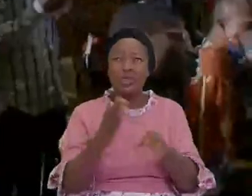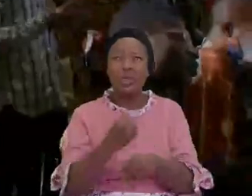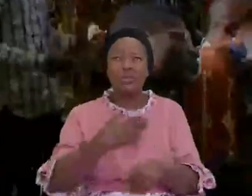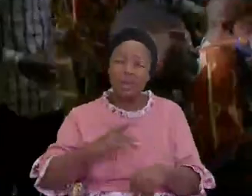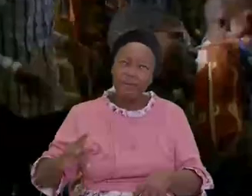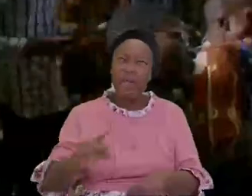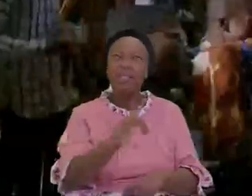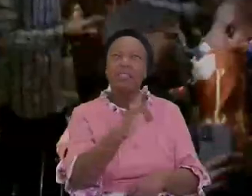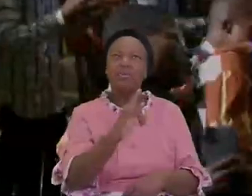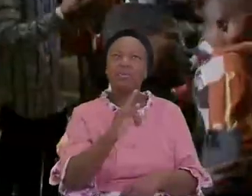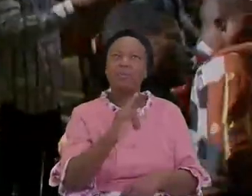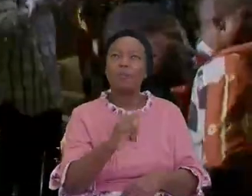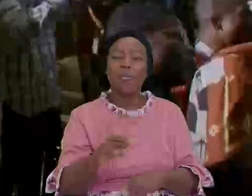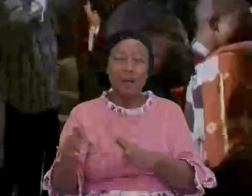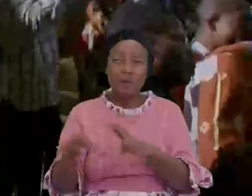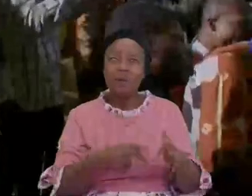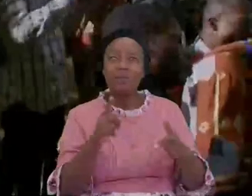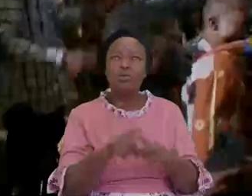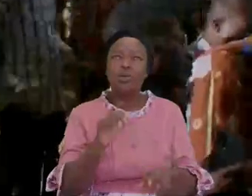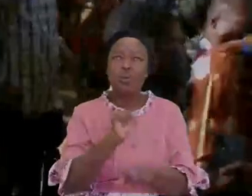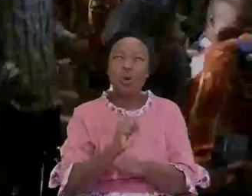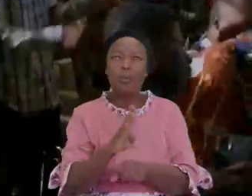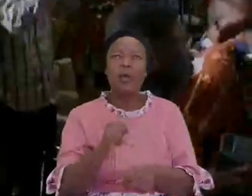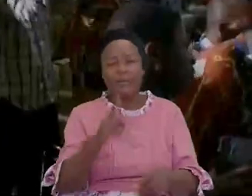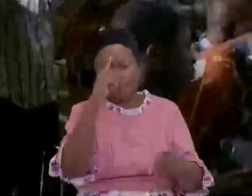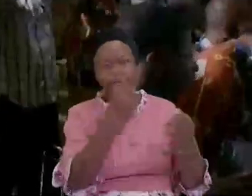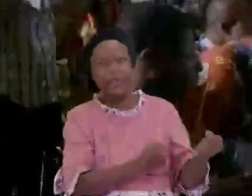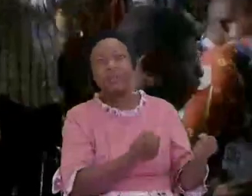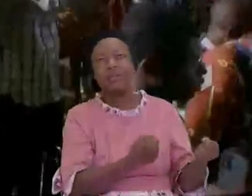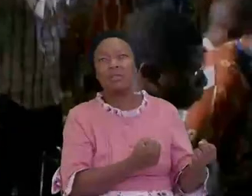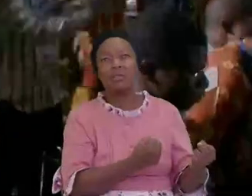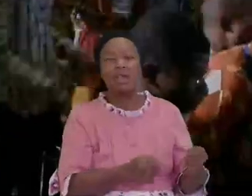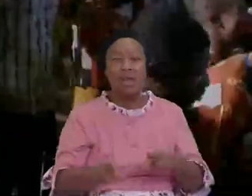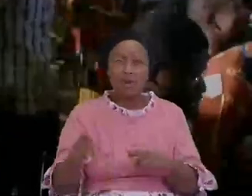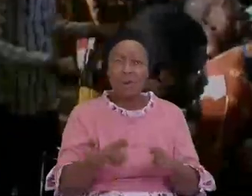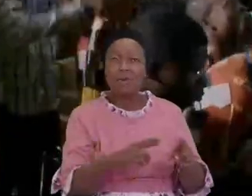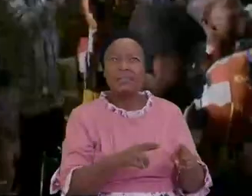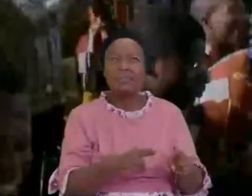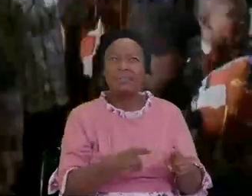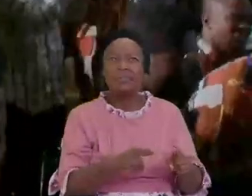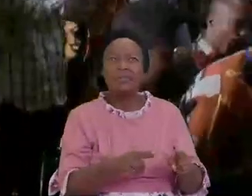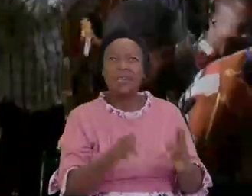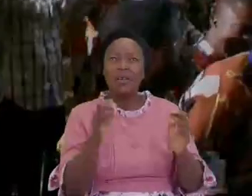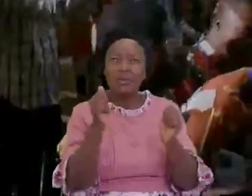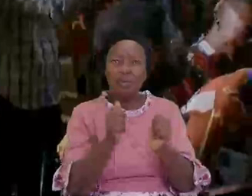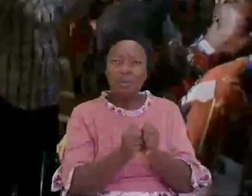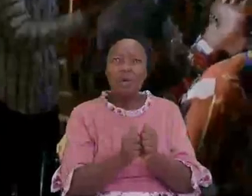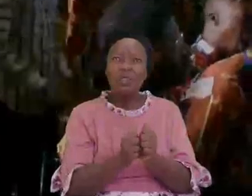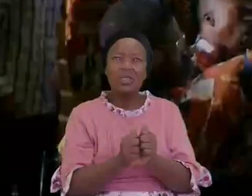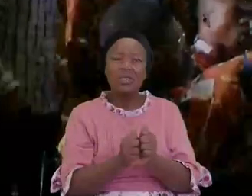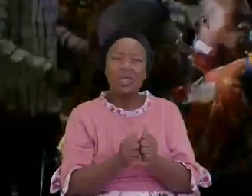Prêt à prendre l'envol. Prêt à marcher par la foi. Prêt.